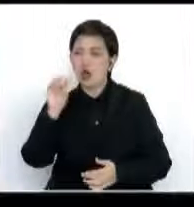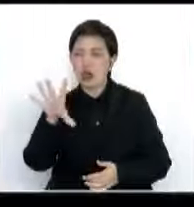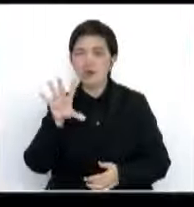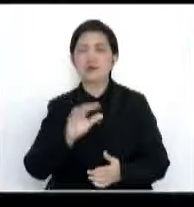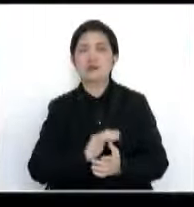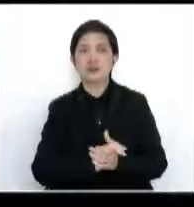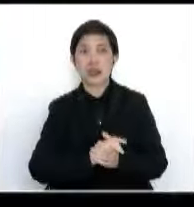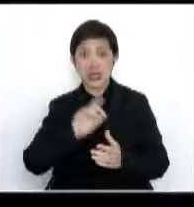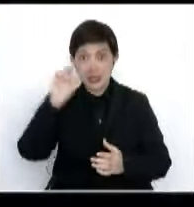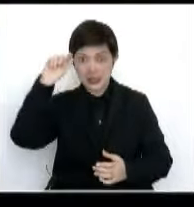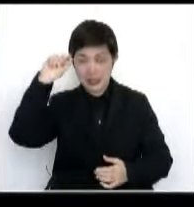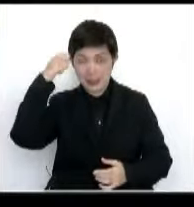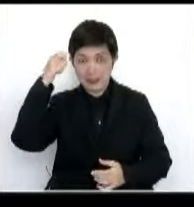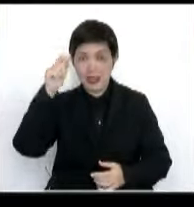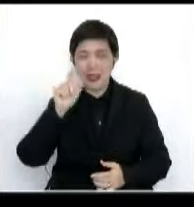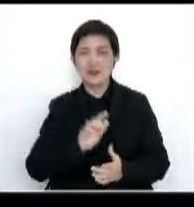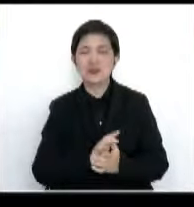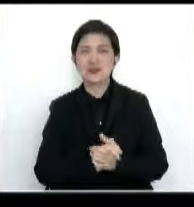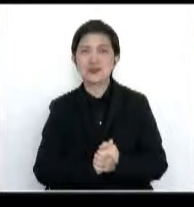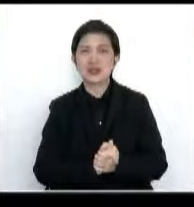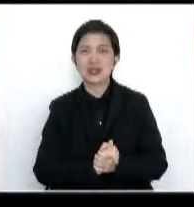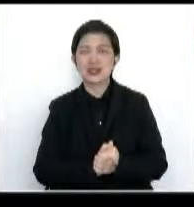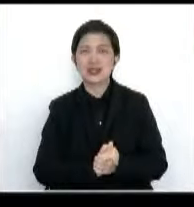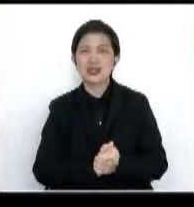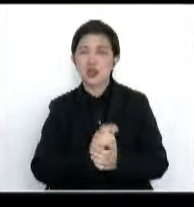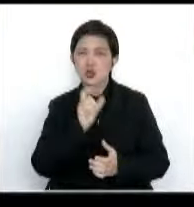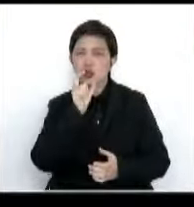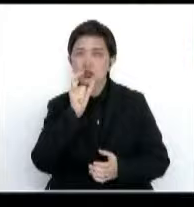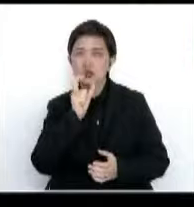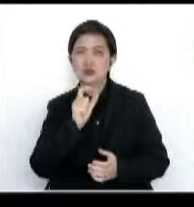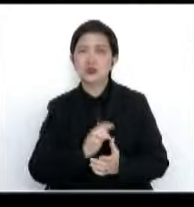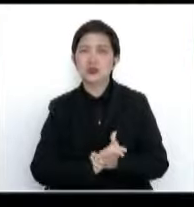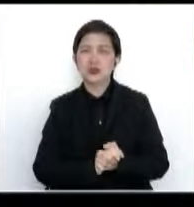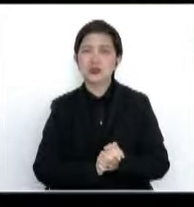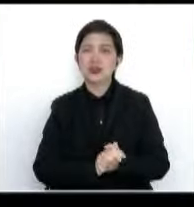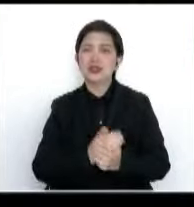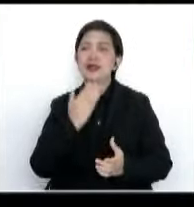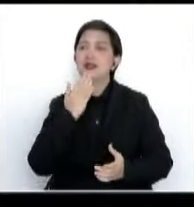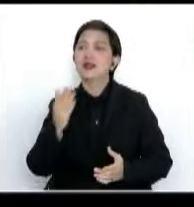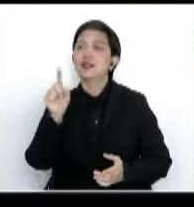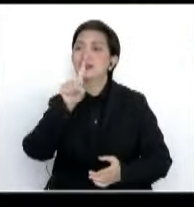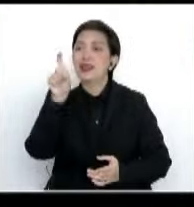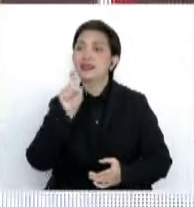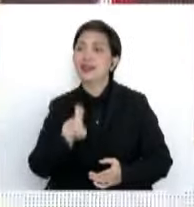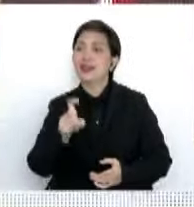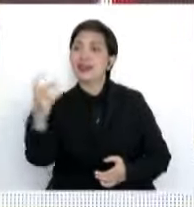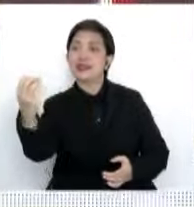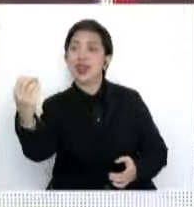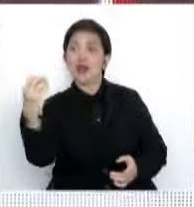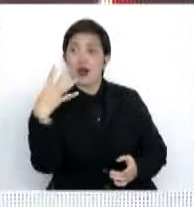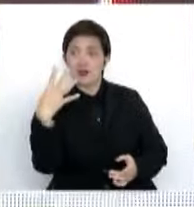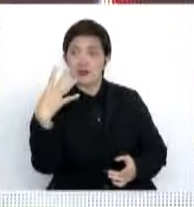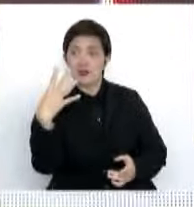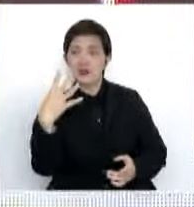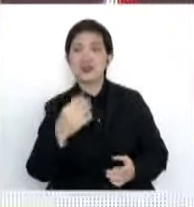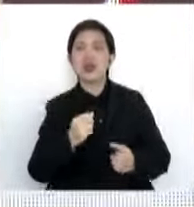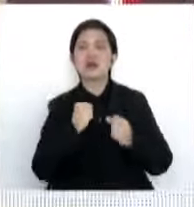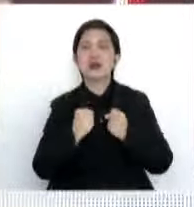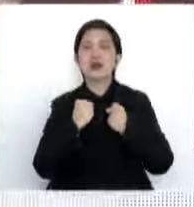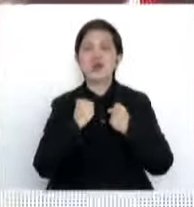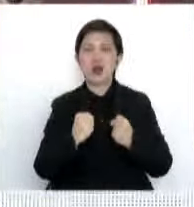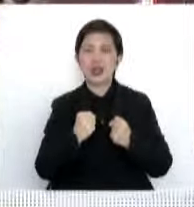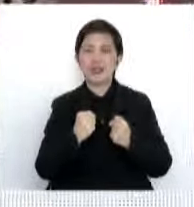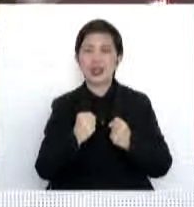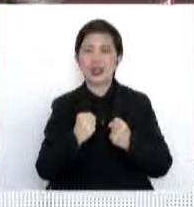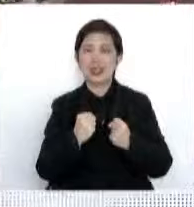para calon gubernur dan para calon wakil gubernur untuk melakukan tanya jawab sesuai dengan tema debat yakni penguatan sumber daya